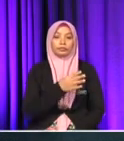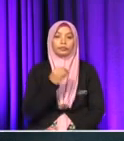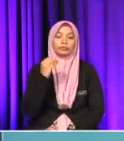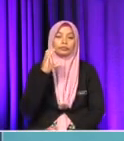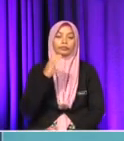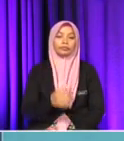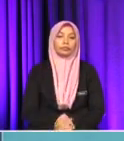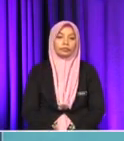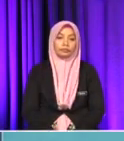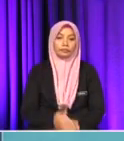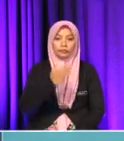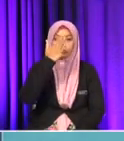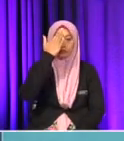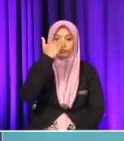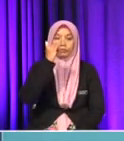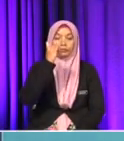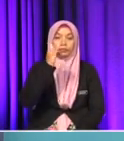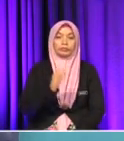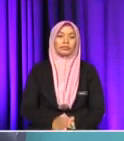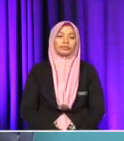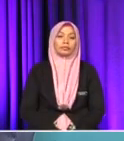ikon yang pertama itu